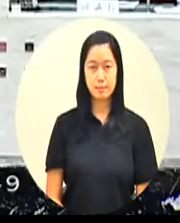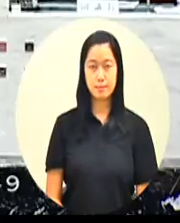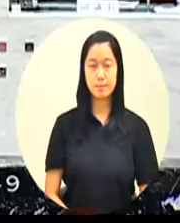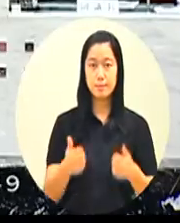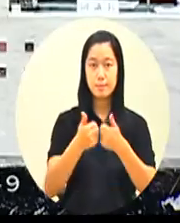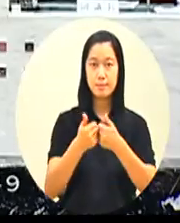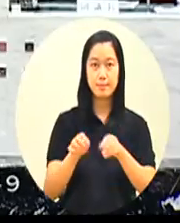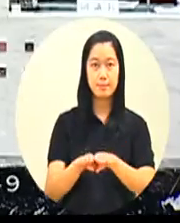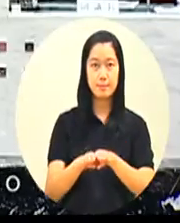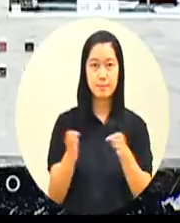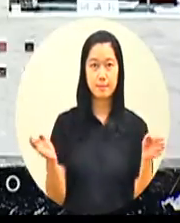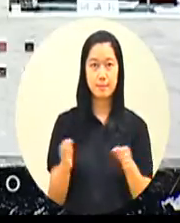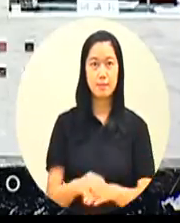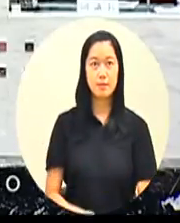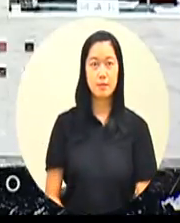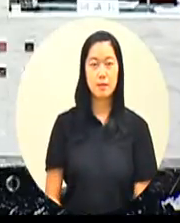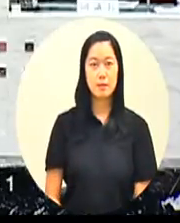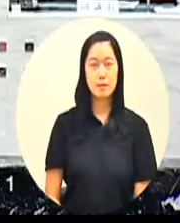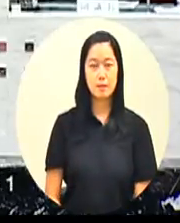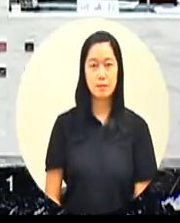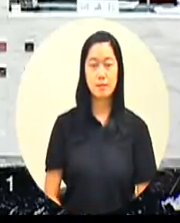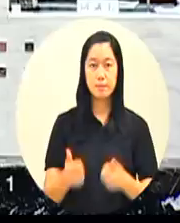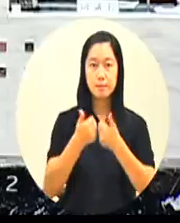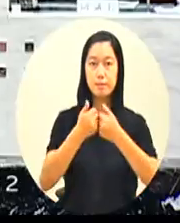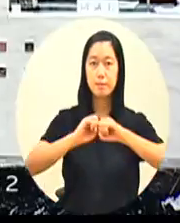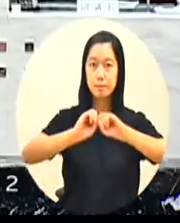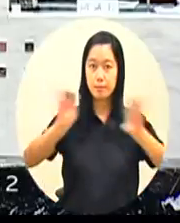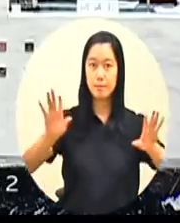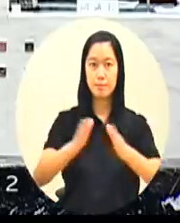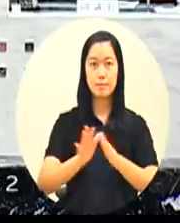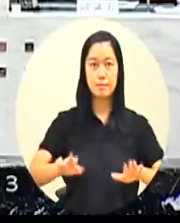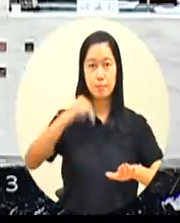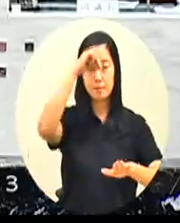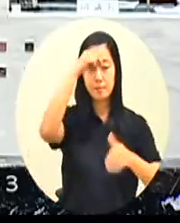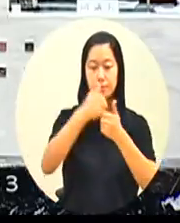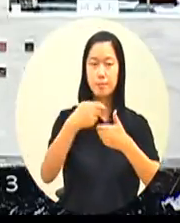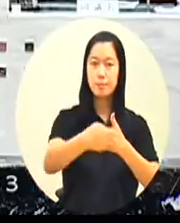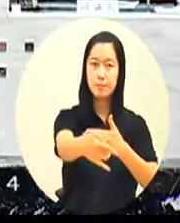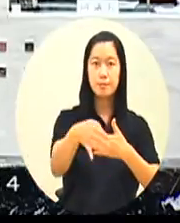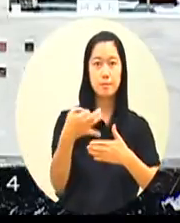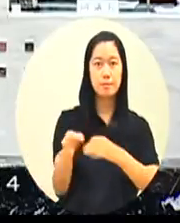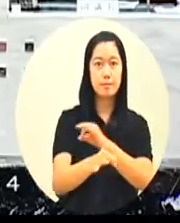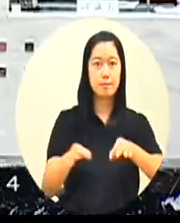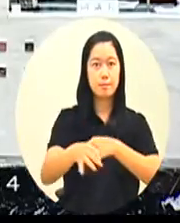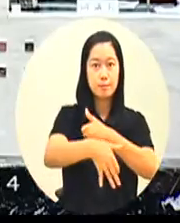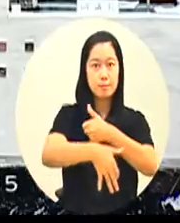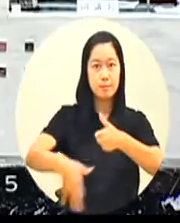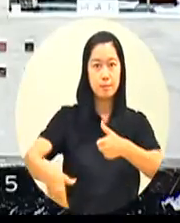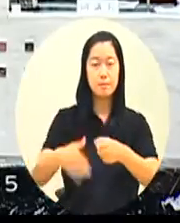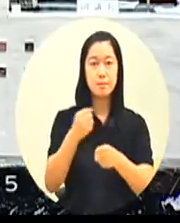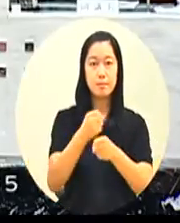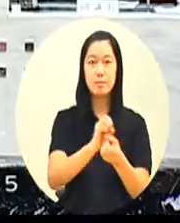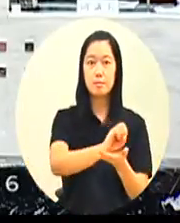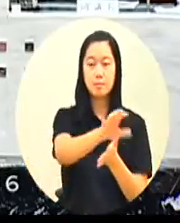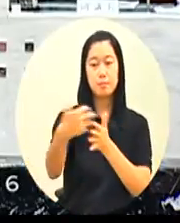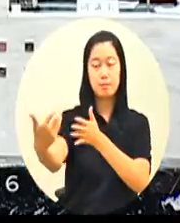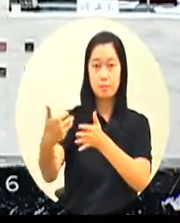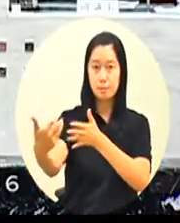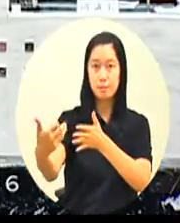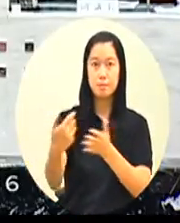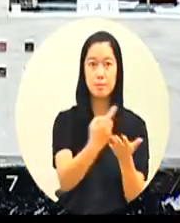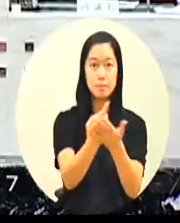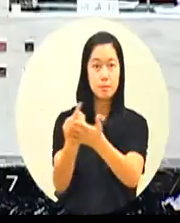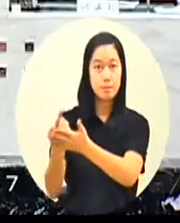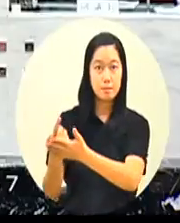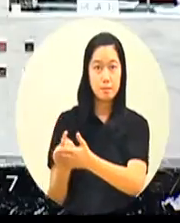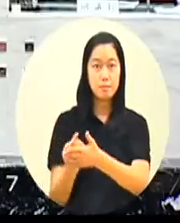继续开会。向大会报告，今天下午的议程是财经部门业务报告及质询，请各单位在报告前